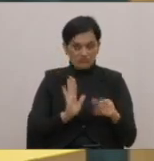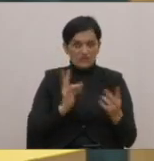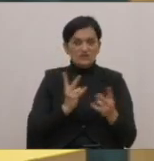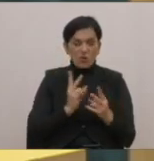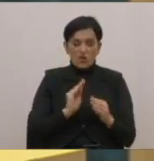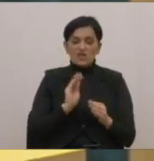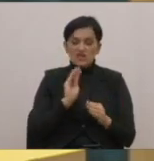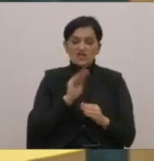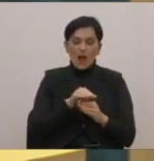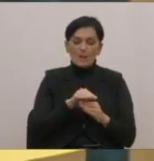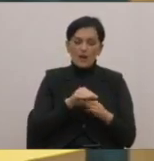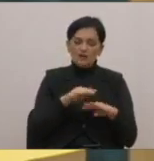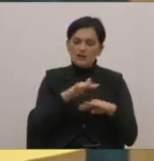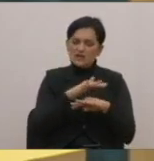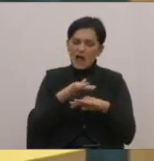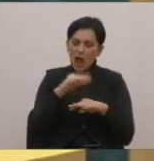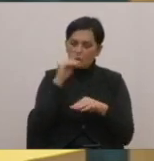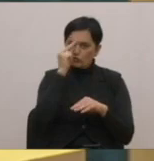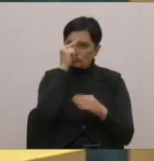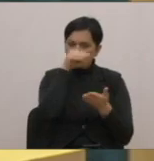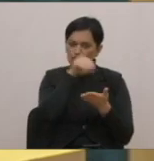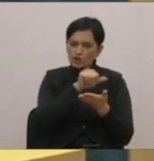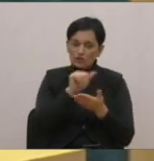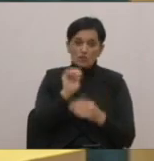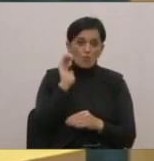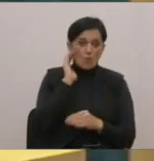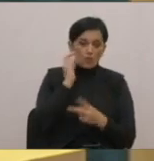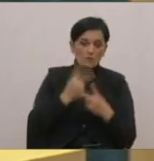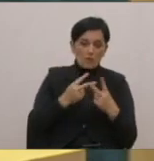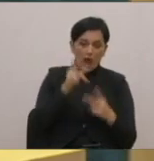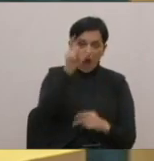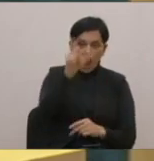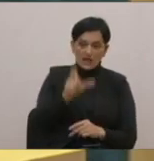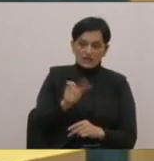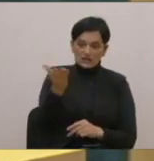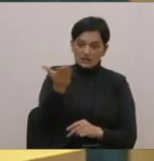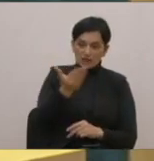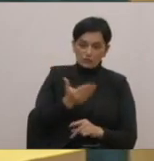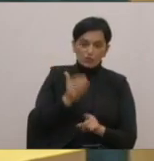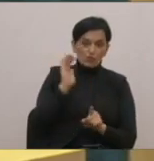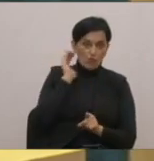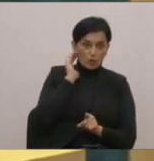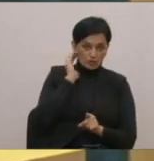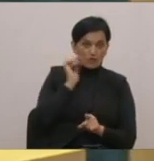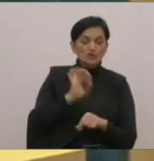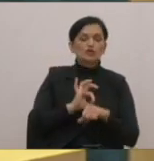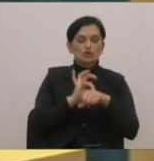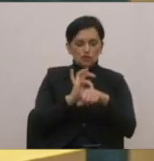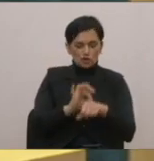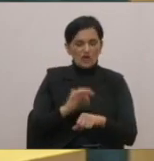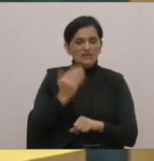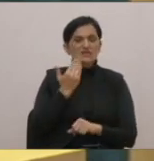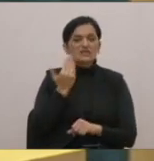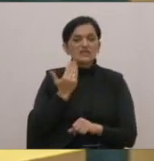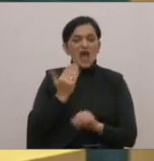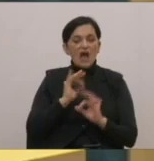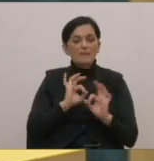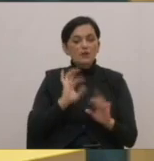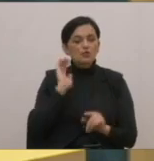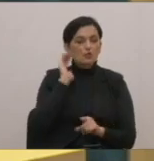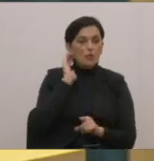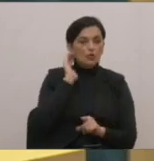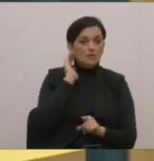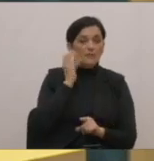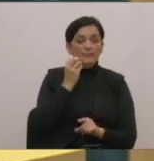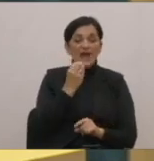დამატებით გარემოებების შესავლა მოსმენა თავად ამ პატიმრის, მაშინ როგორც გითხარით ის ჩაატარებს ზეპირმოსმენას. და კიდევ